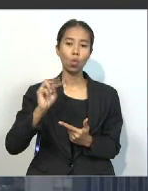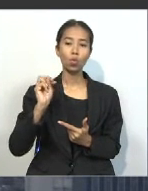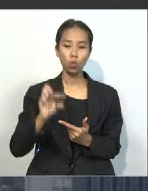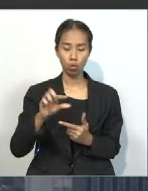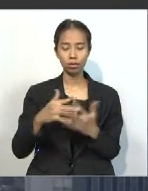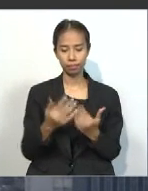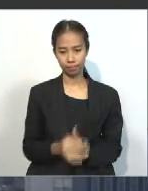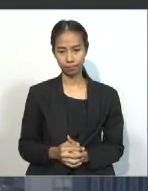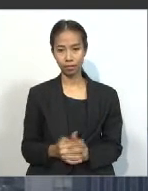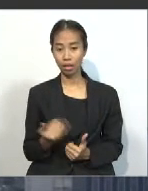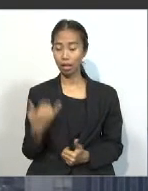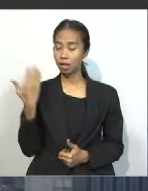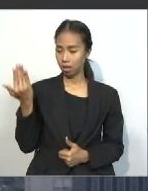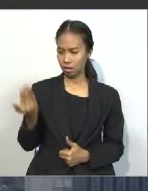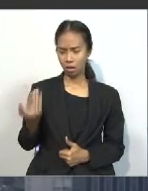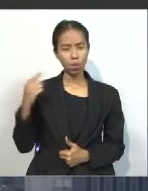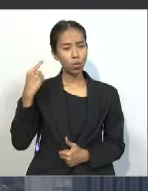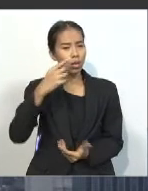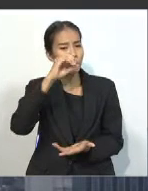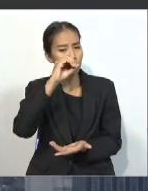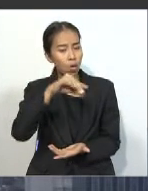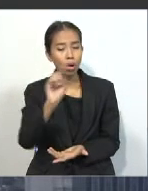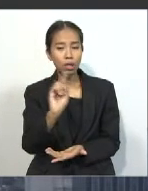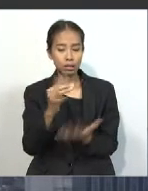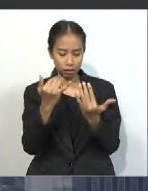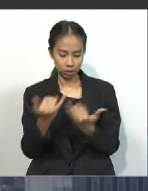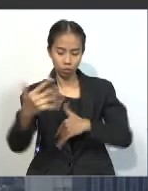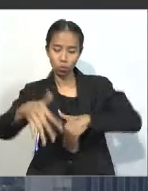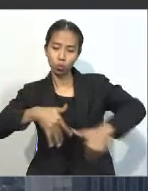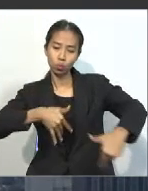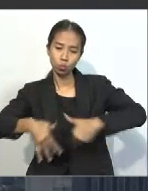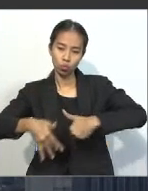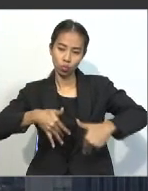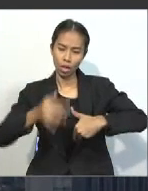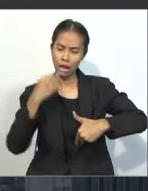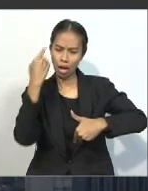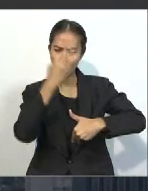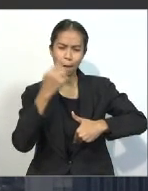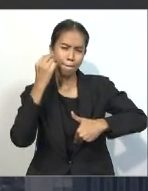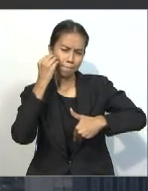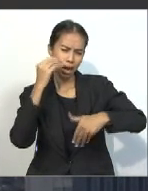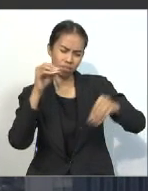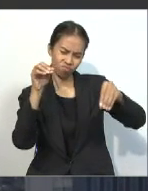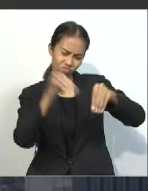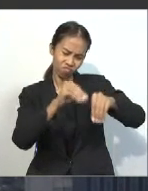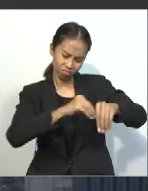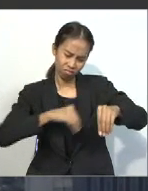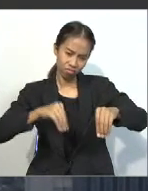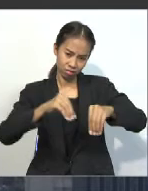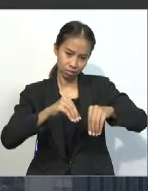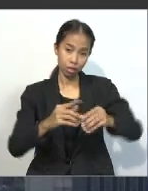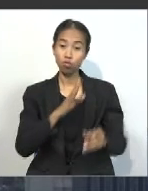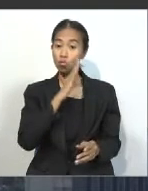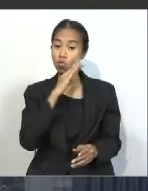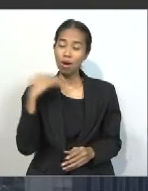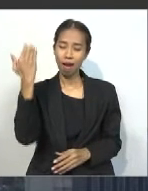ะฉะนั้นอย่างที่คุณปวีณาบอกไปเมื่อสักครู่นี้นะคะตอนนี้เนี่ยประชาชนที่อยู่ในพื้นที่ที่คุณภาพอากาศอยู่ในระดับเริ่มมีผ